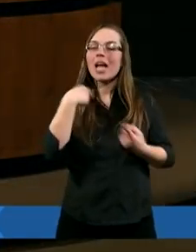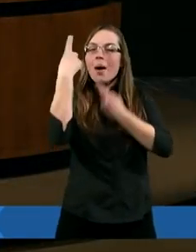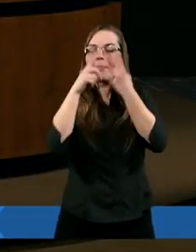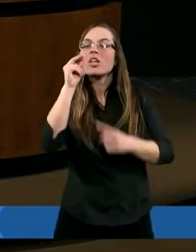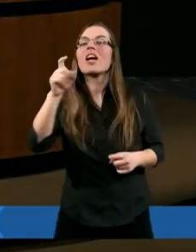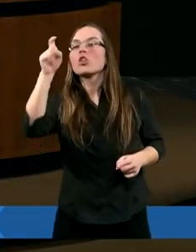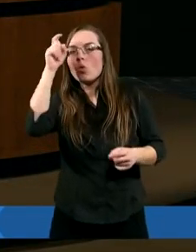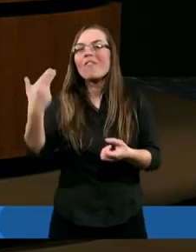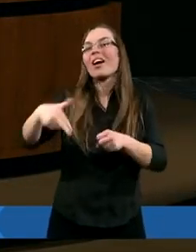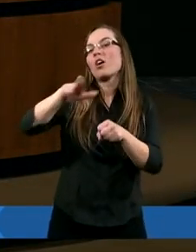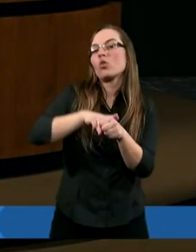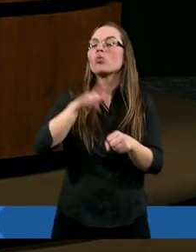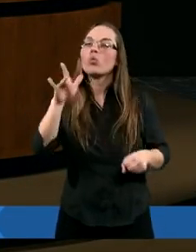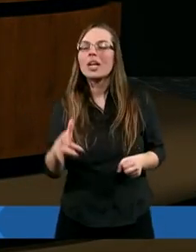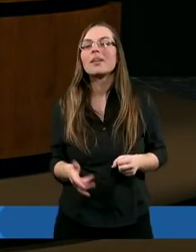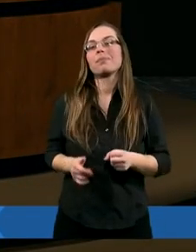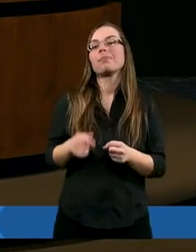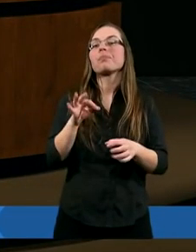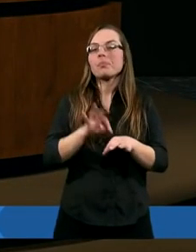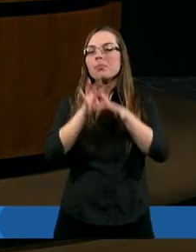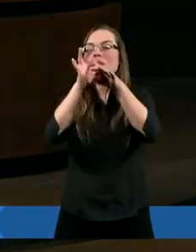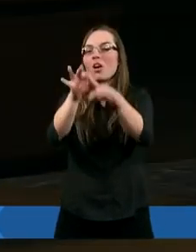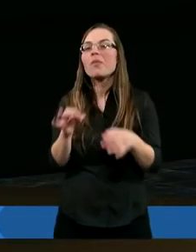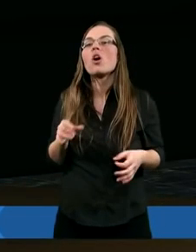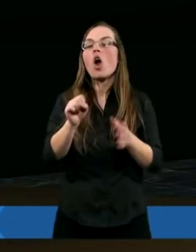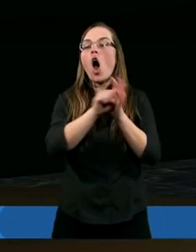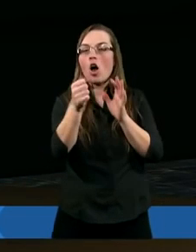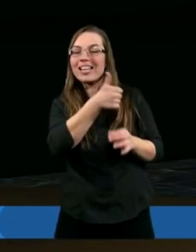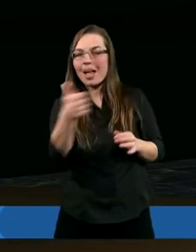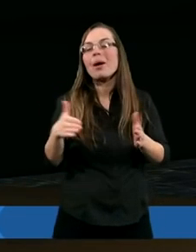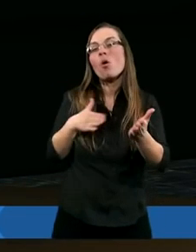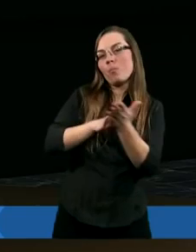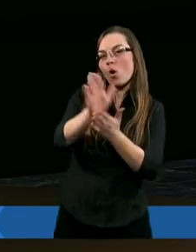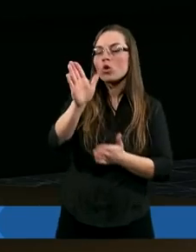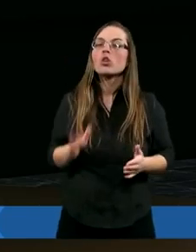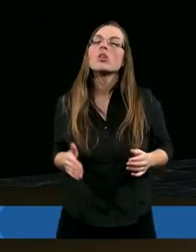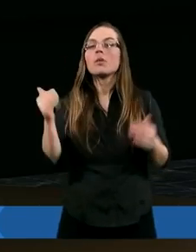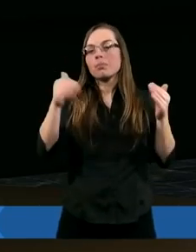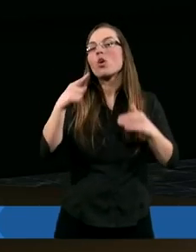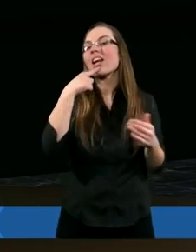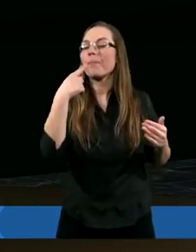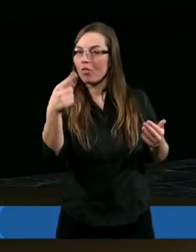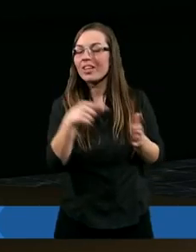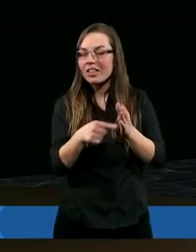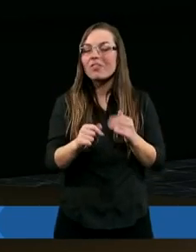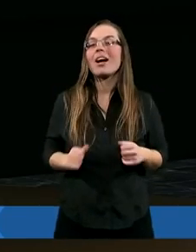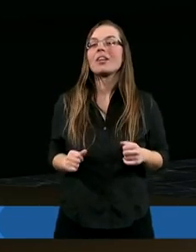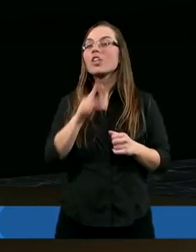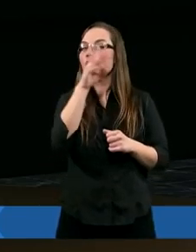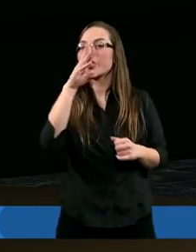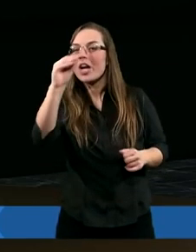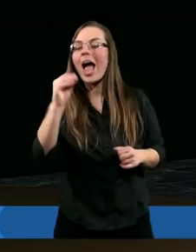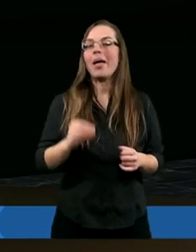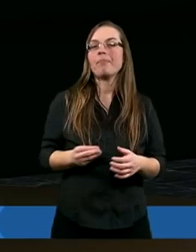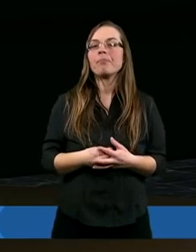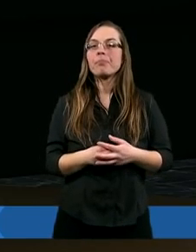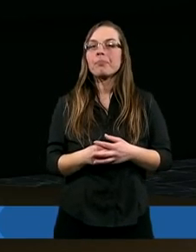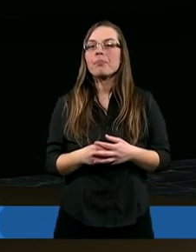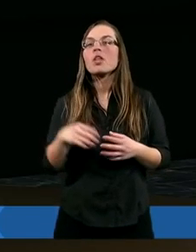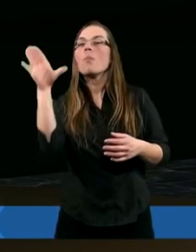myślę, że człowiek, który jest prowadzony od samego początku, bo tak można powiedzieć, że